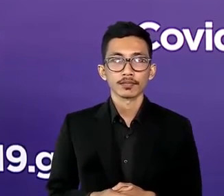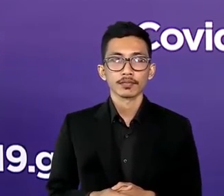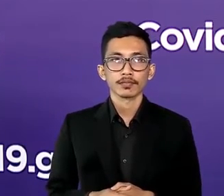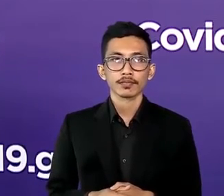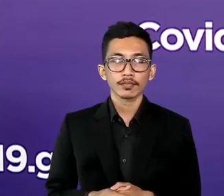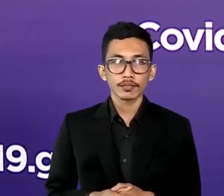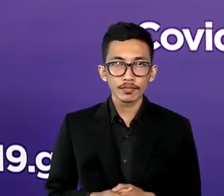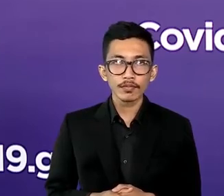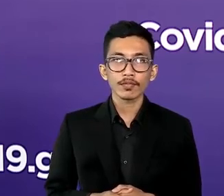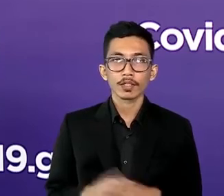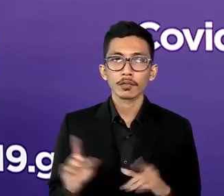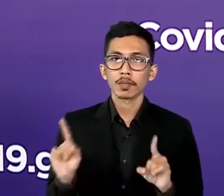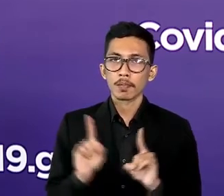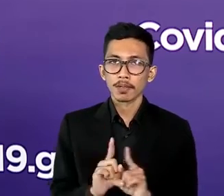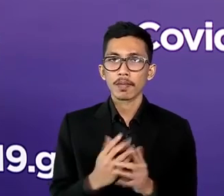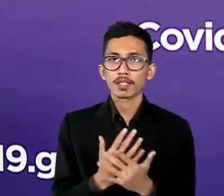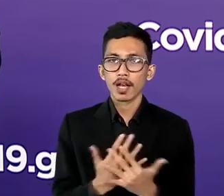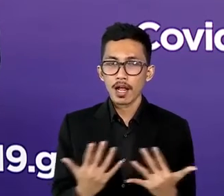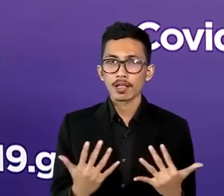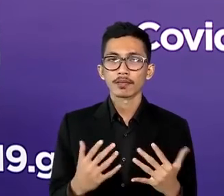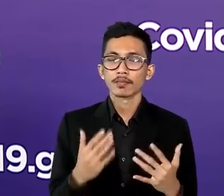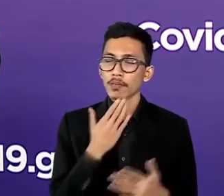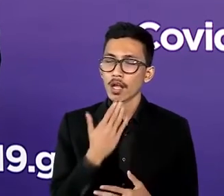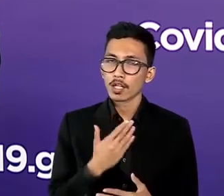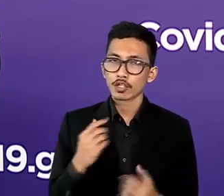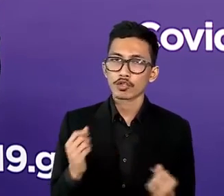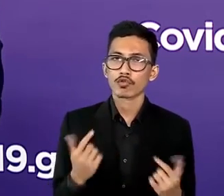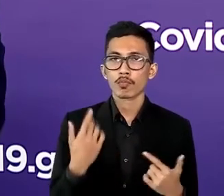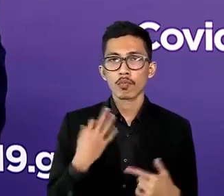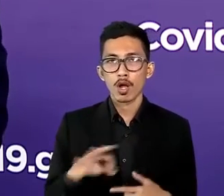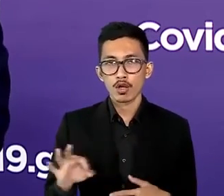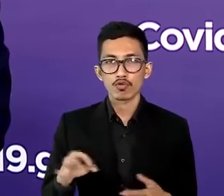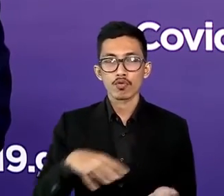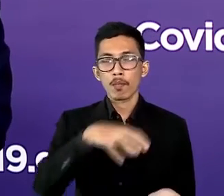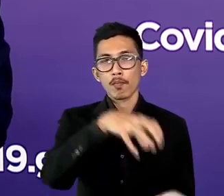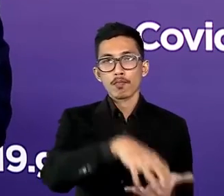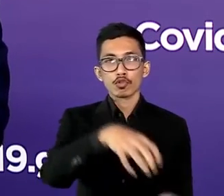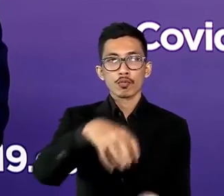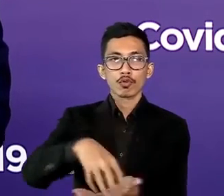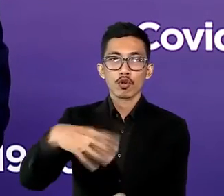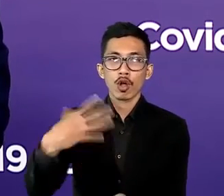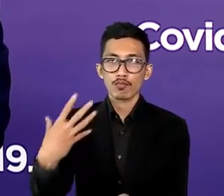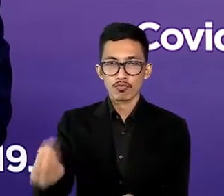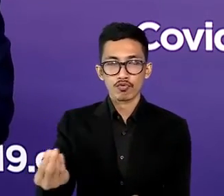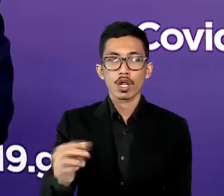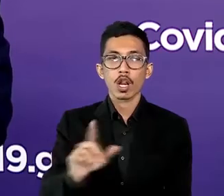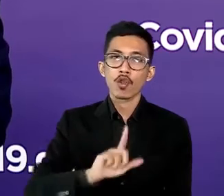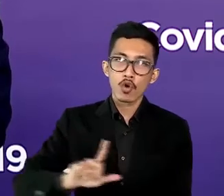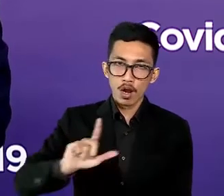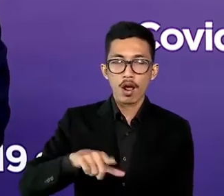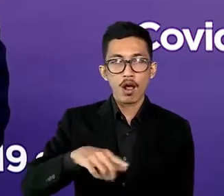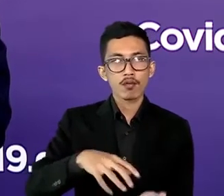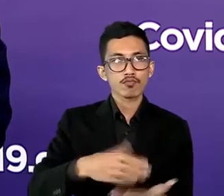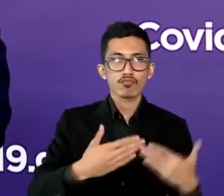terpenting sebagai pendamping masyarakat dalam membangun kebiasaan baru lebih sehat dan aman adalah peran posko desa, kelurahan yang mulai